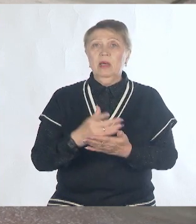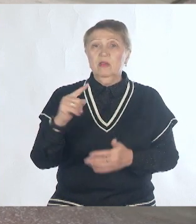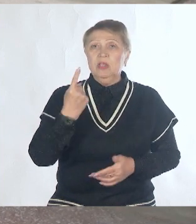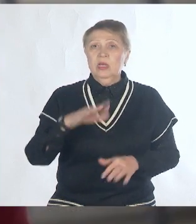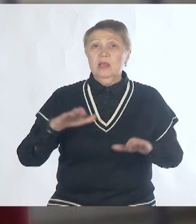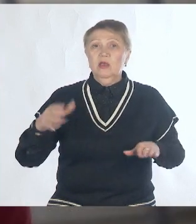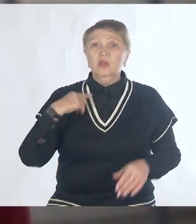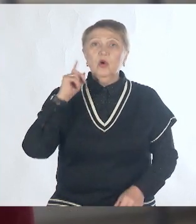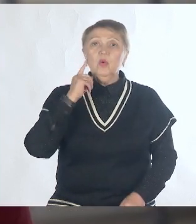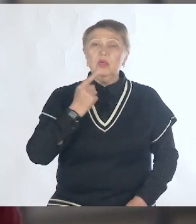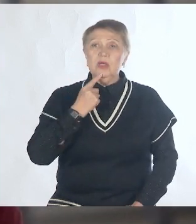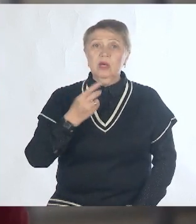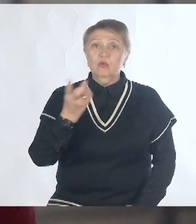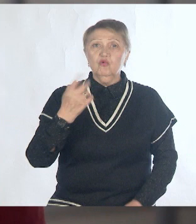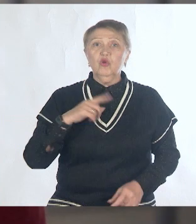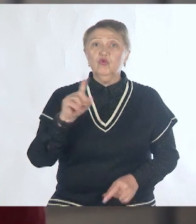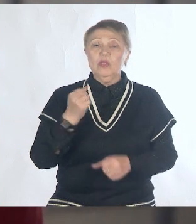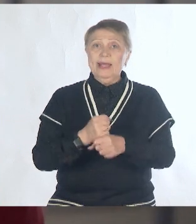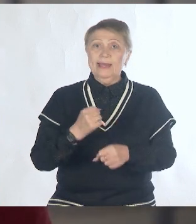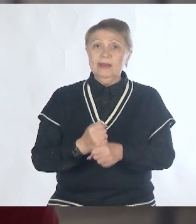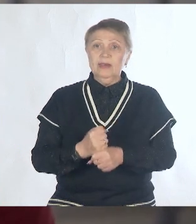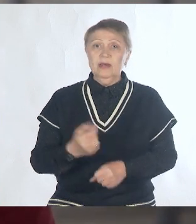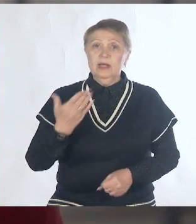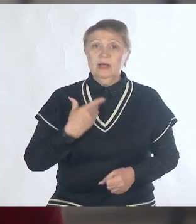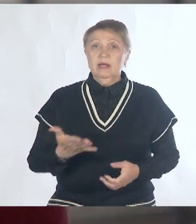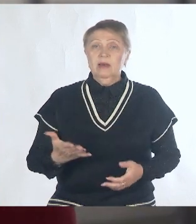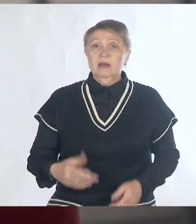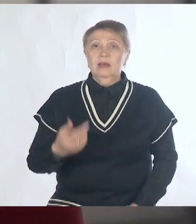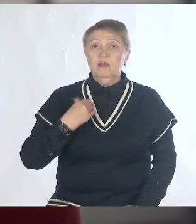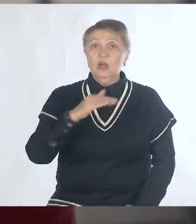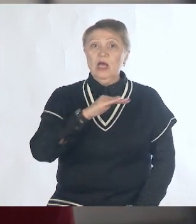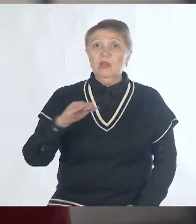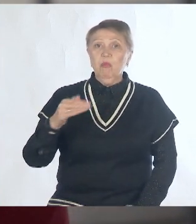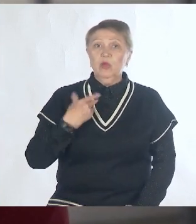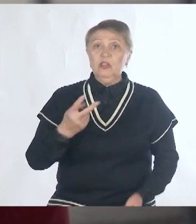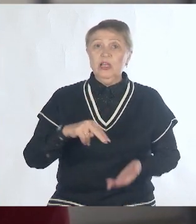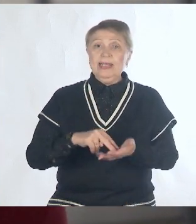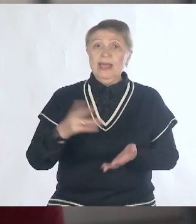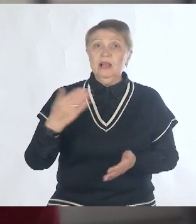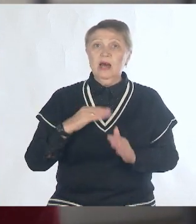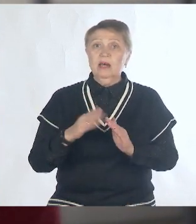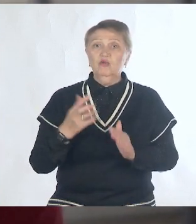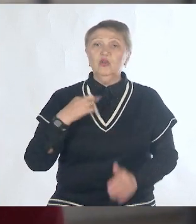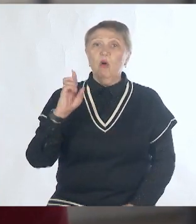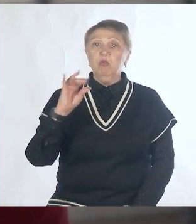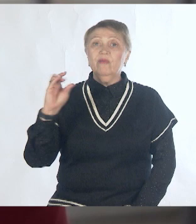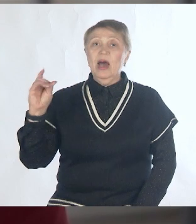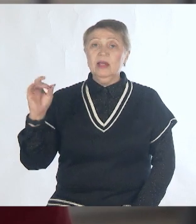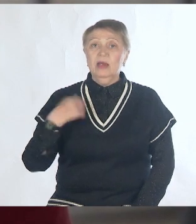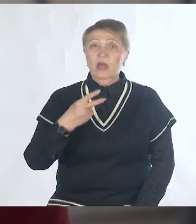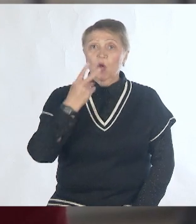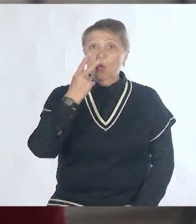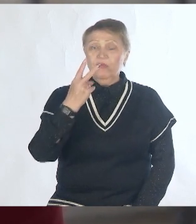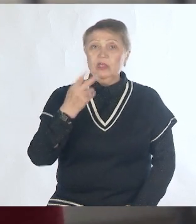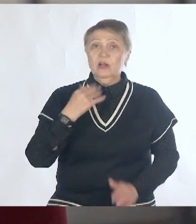общаться и а то что то делать и тут как раз на полке стояла букварь этом по